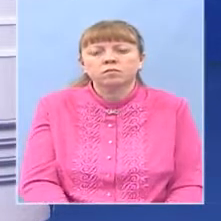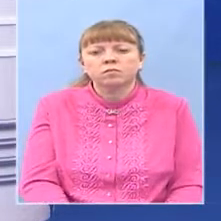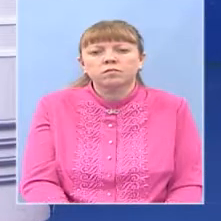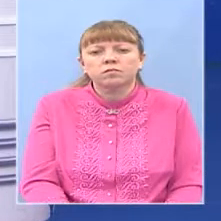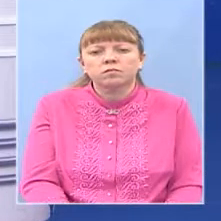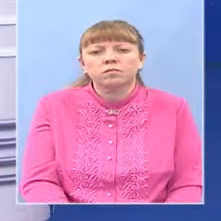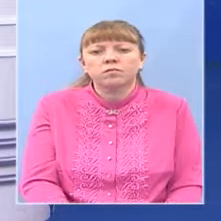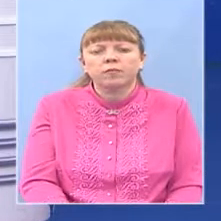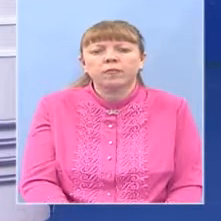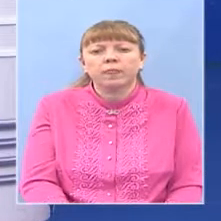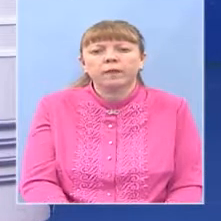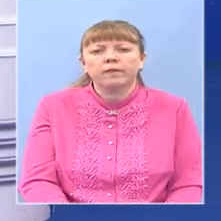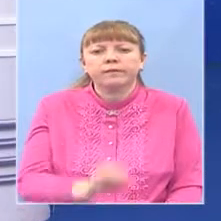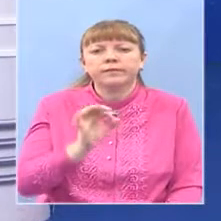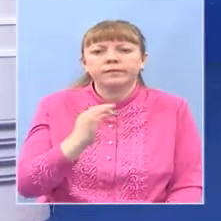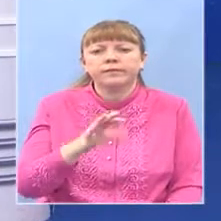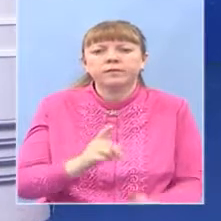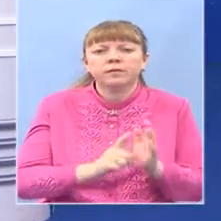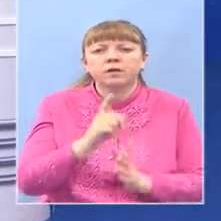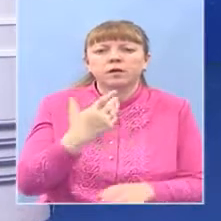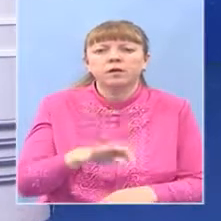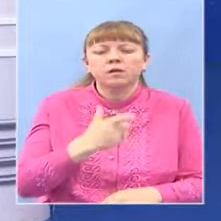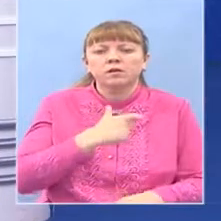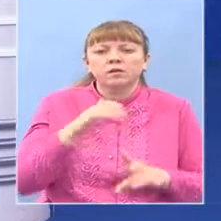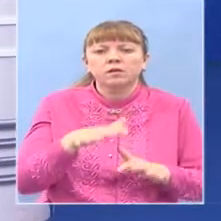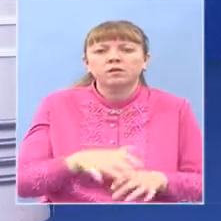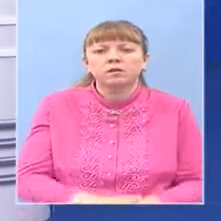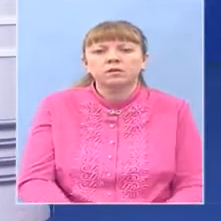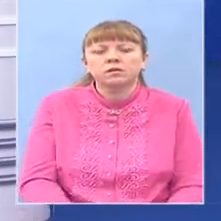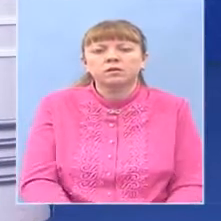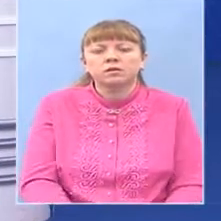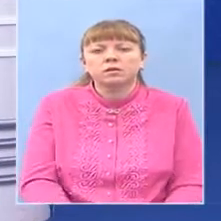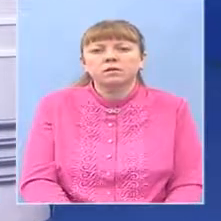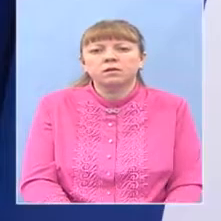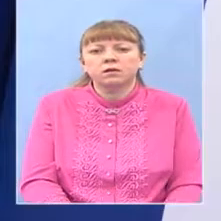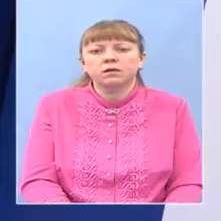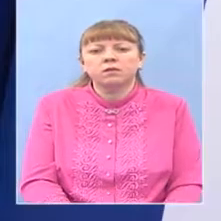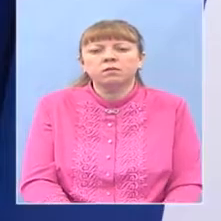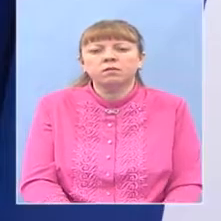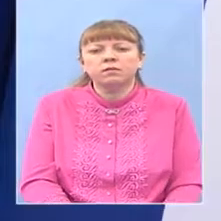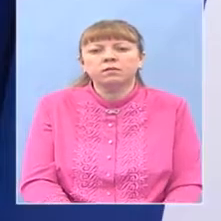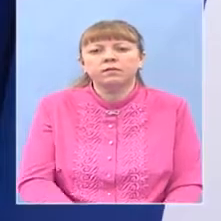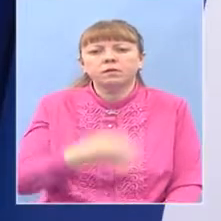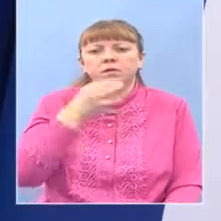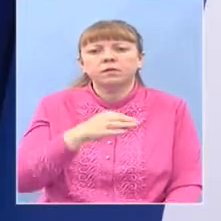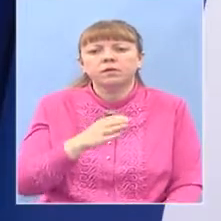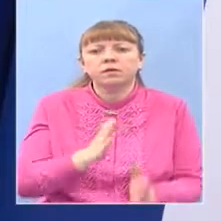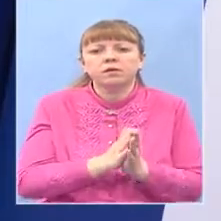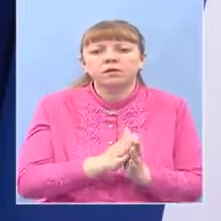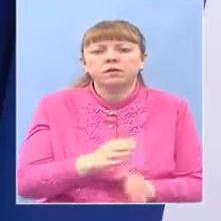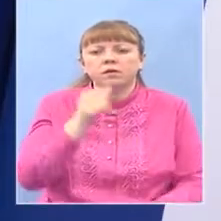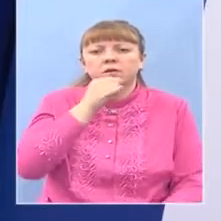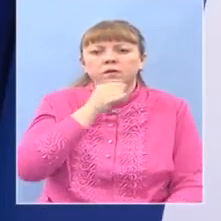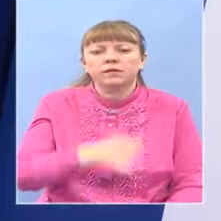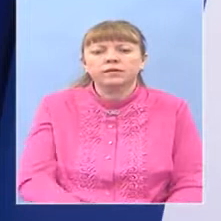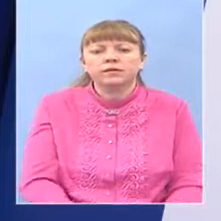особенно у НПО, которые только-только вот начинают какую-то свою деятельность. Требовать у них опыта невозможно, потому что он у них